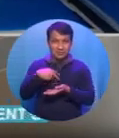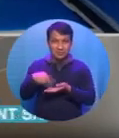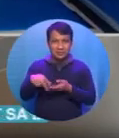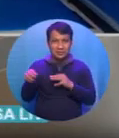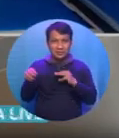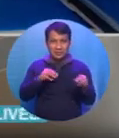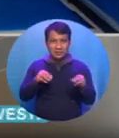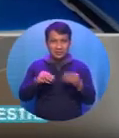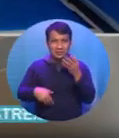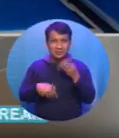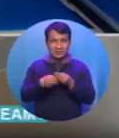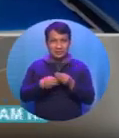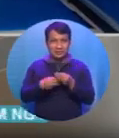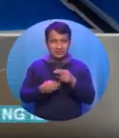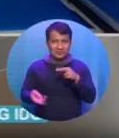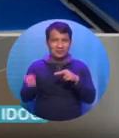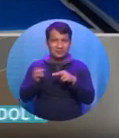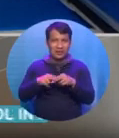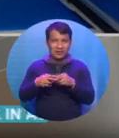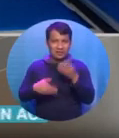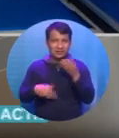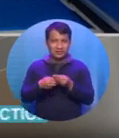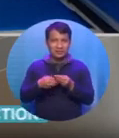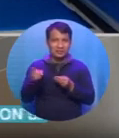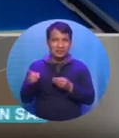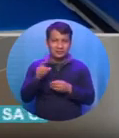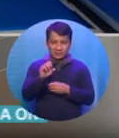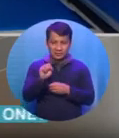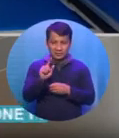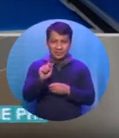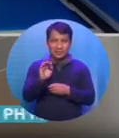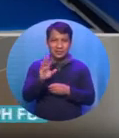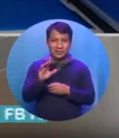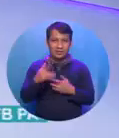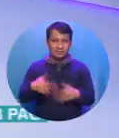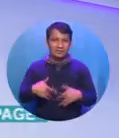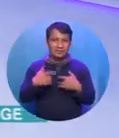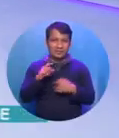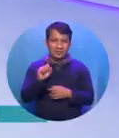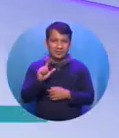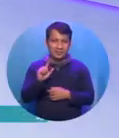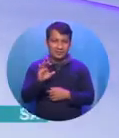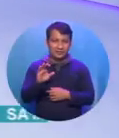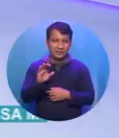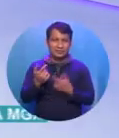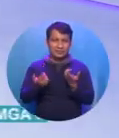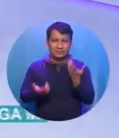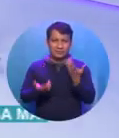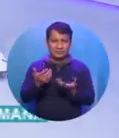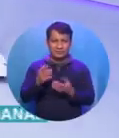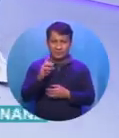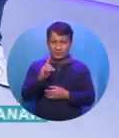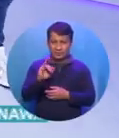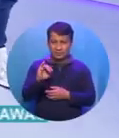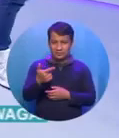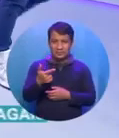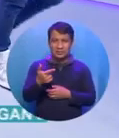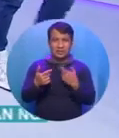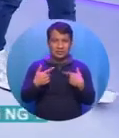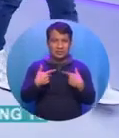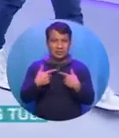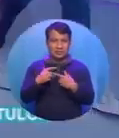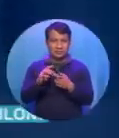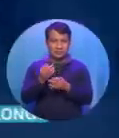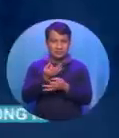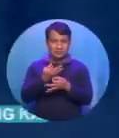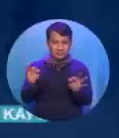moves, may gift cup, gift pack ka mula sa satellite. Ako. Meron yang satellite gift box, satellite dish,